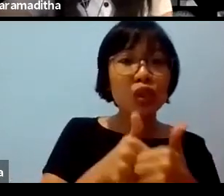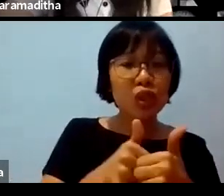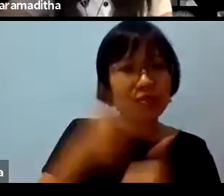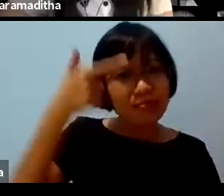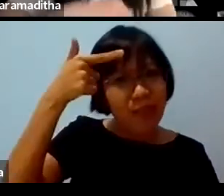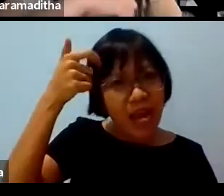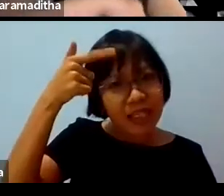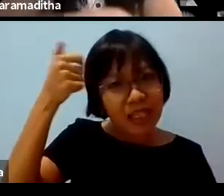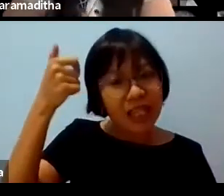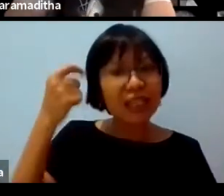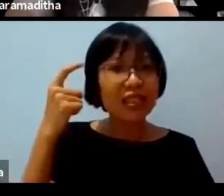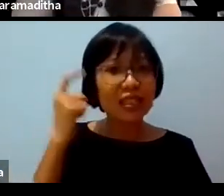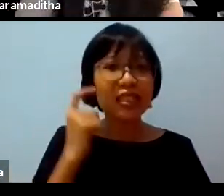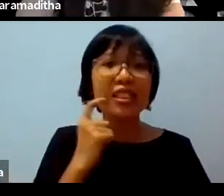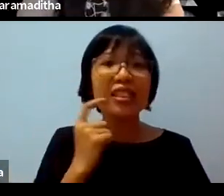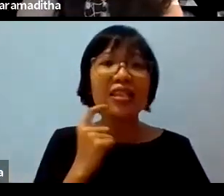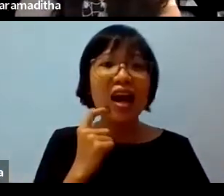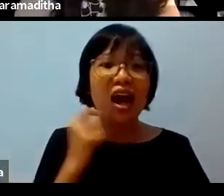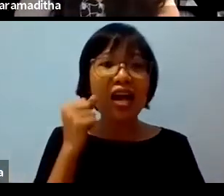struktur sosial aja gitu kan,